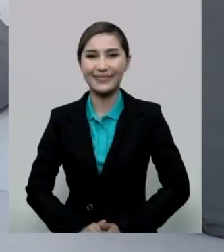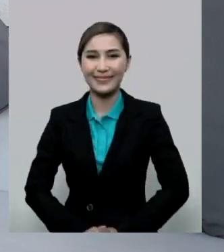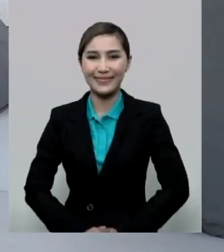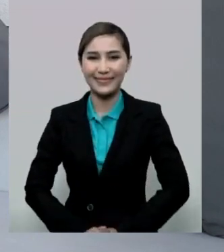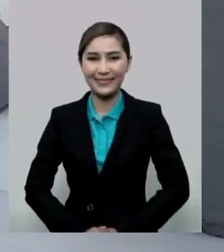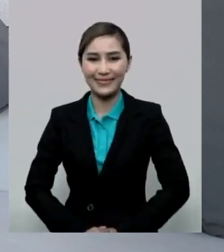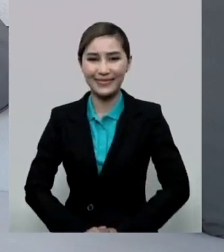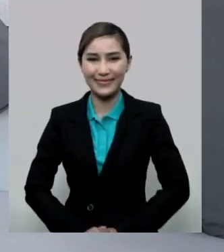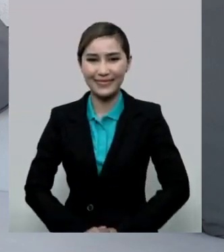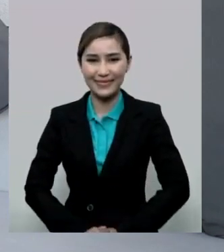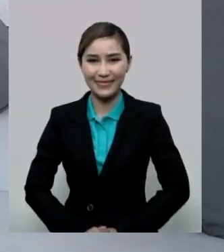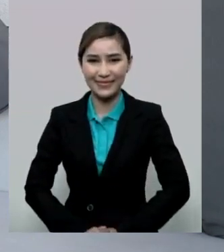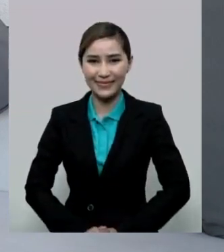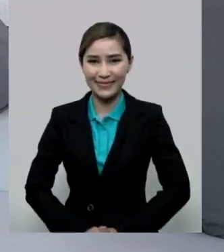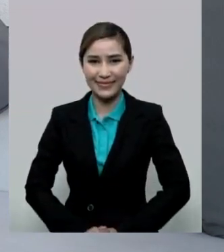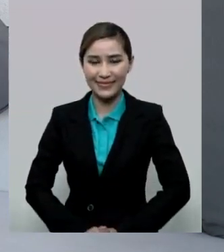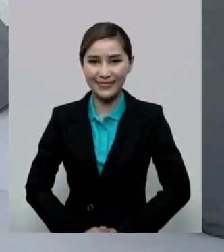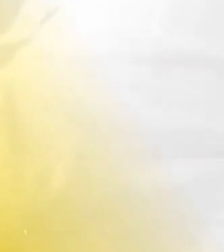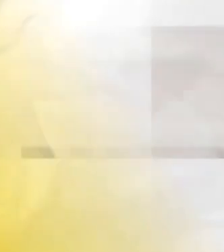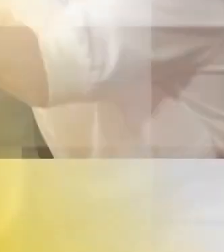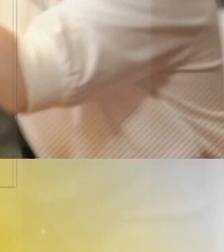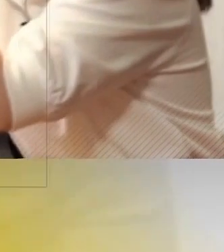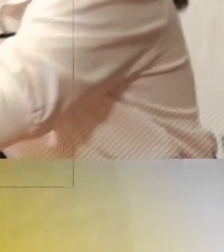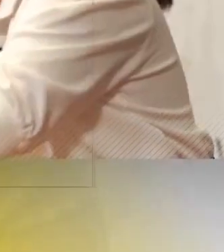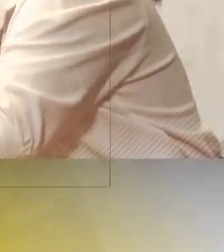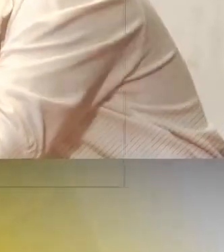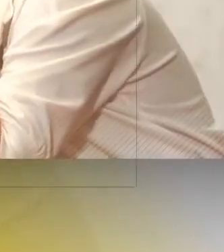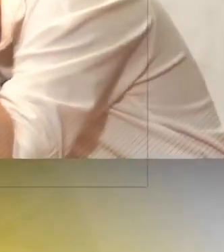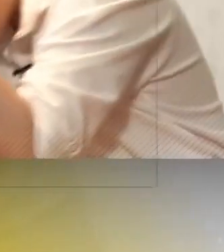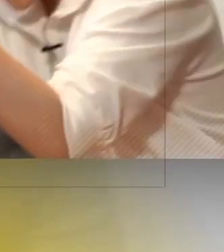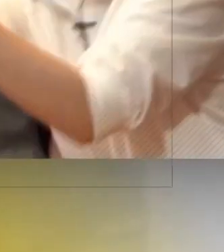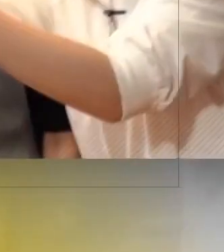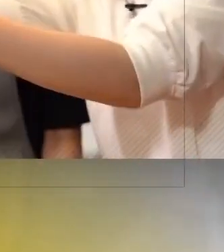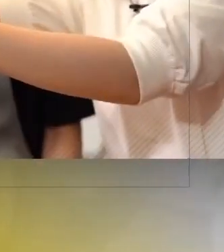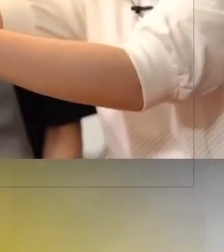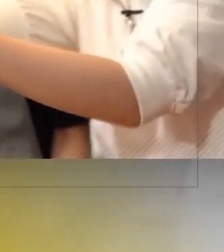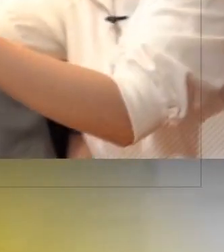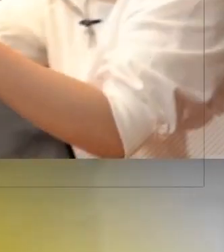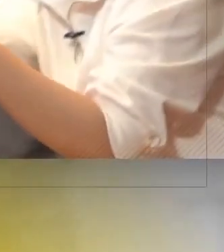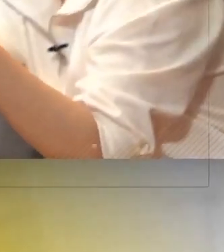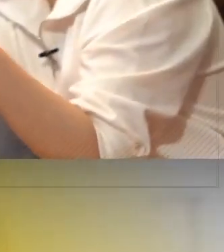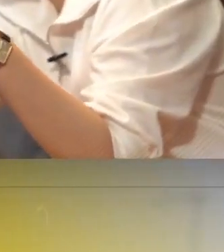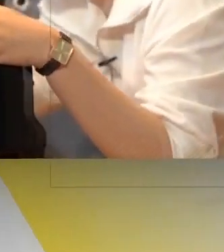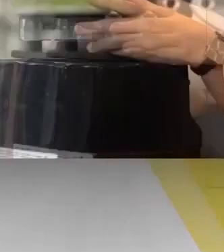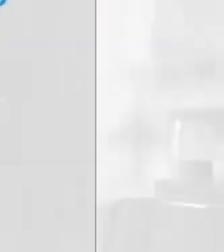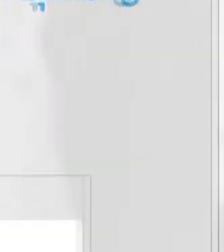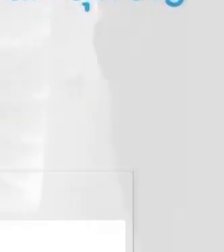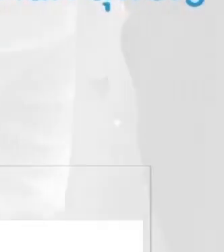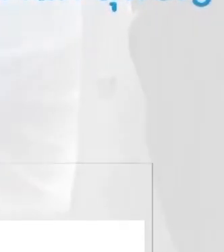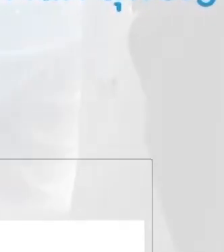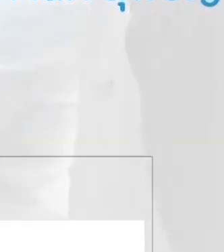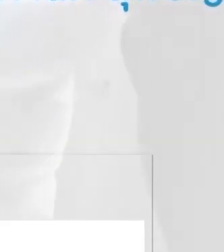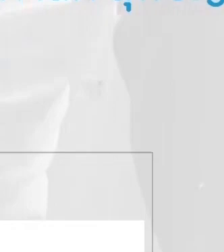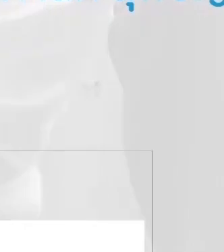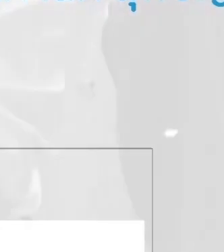ขึ้นตัวอักษรตัวคุมการผลิตและโลโก้กทปส.รายชื่อ